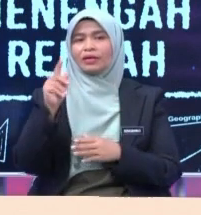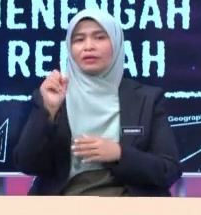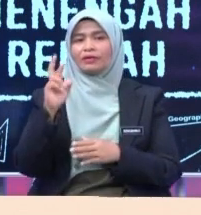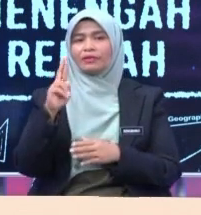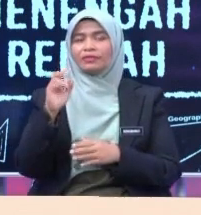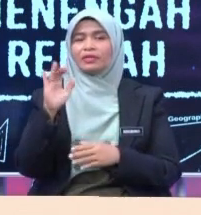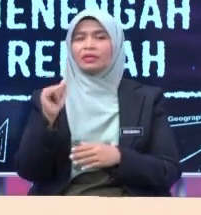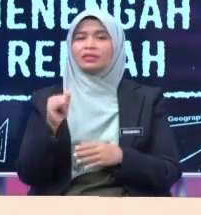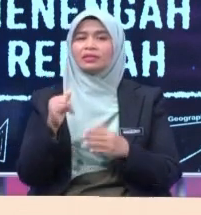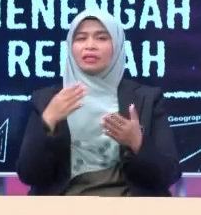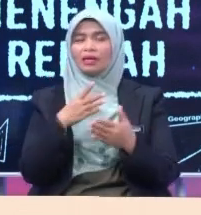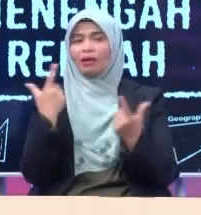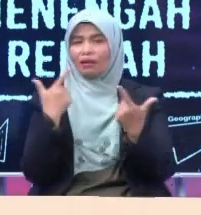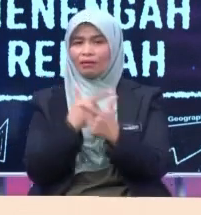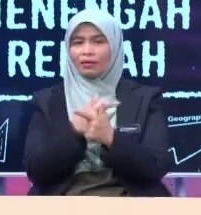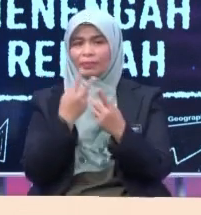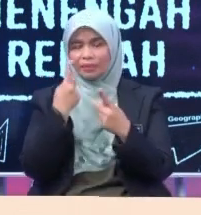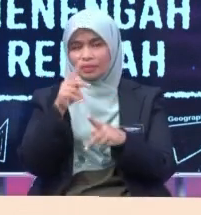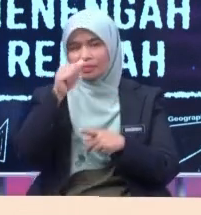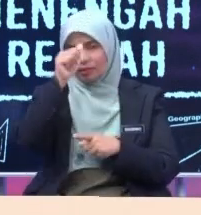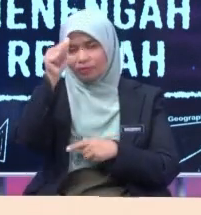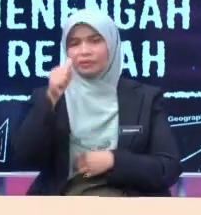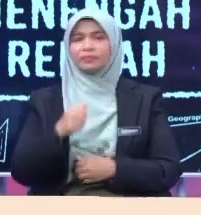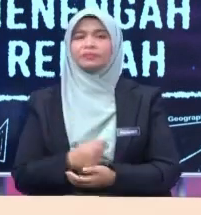perintah Allah SWT. Dan